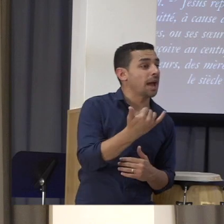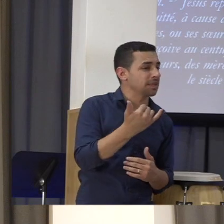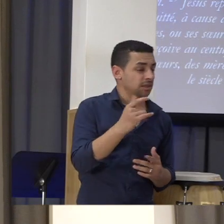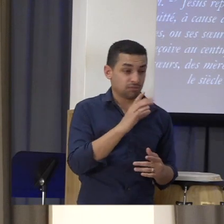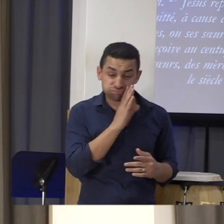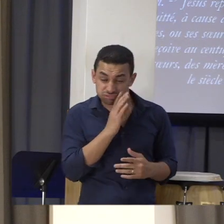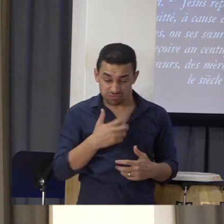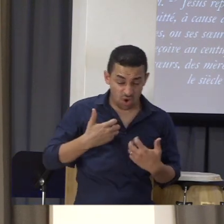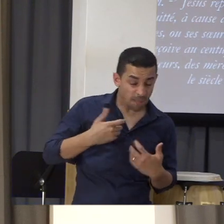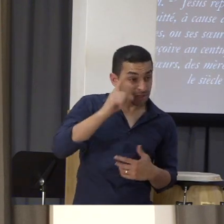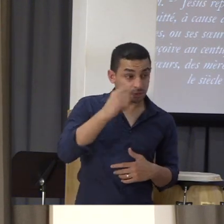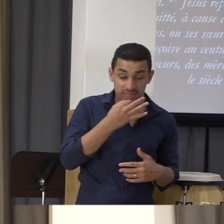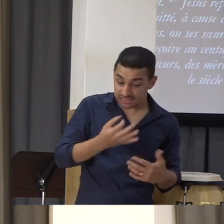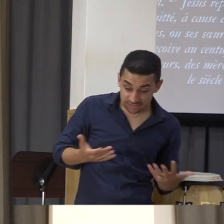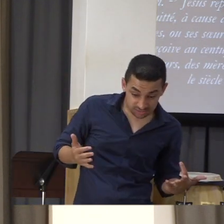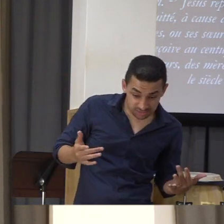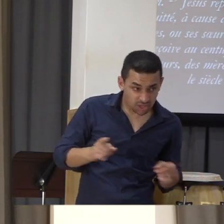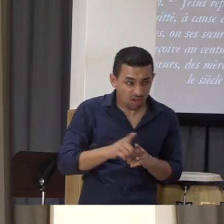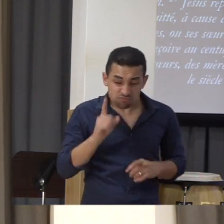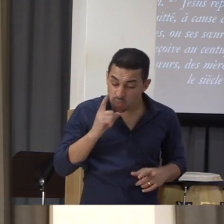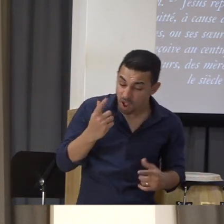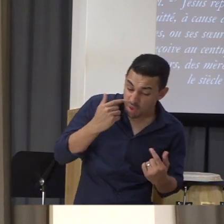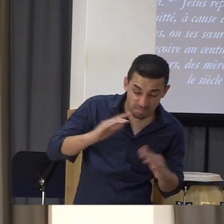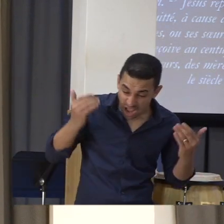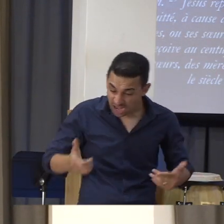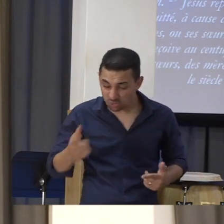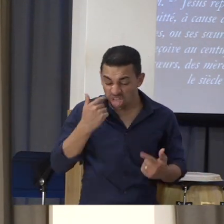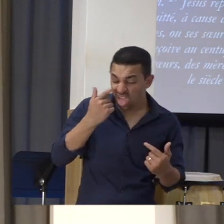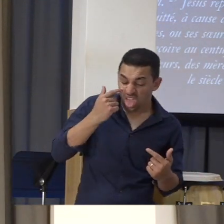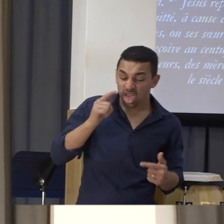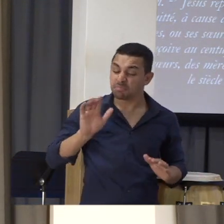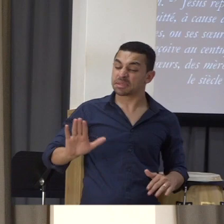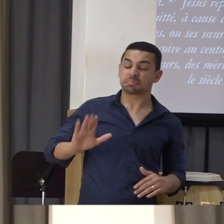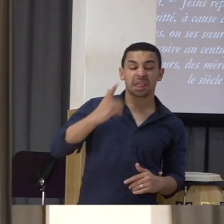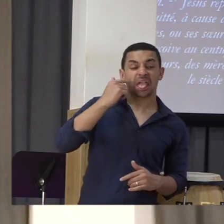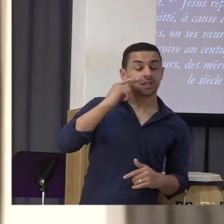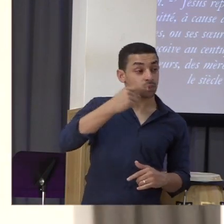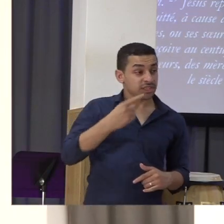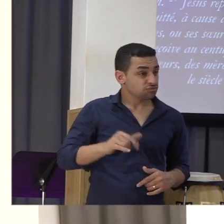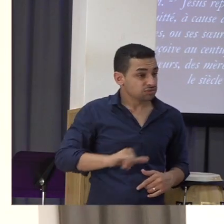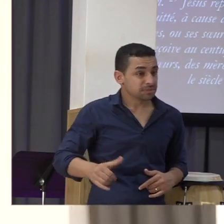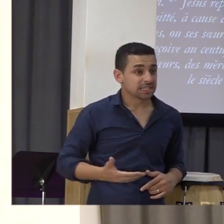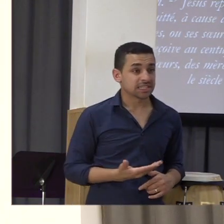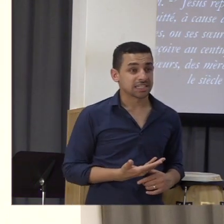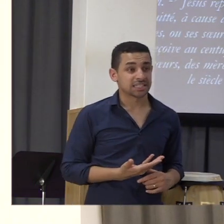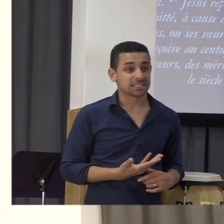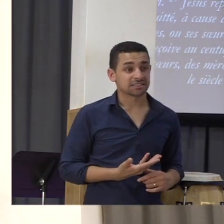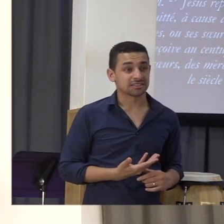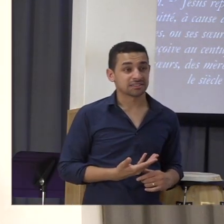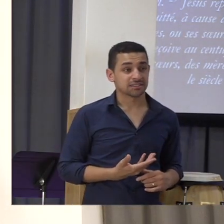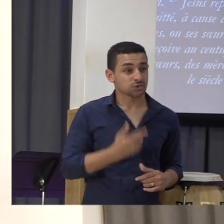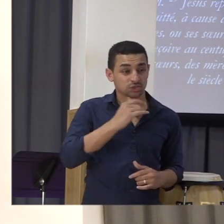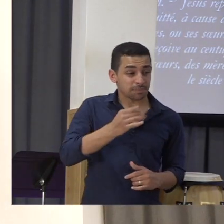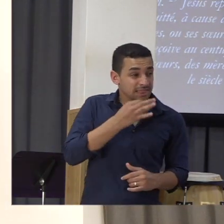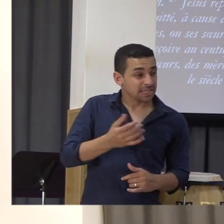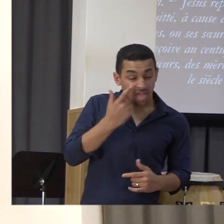murmurait, boudait, mais Dieu n'a jamais dit, mais pourquoi arrête de pleurer, toi tu es un pleurnichard, tout le temps tu pleures. Dieu n'a jamais dit cela. Dieu n'a jamais